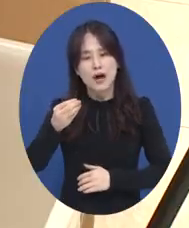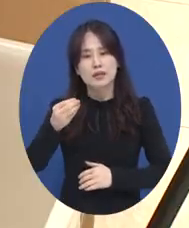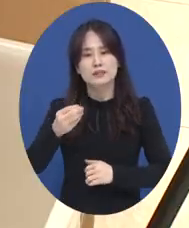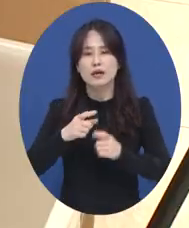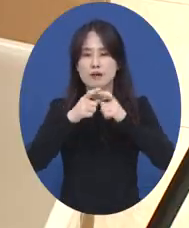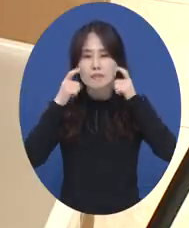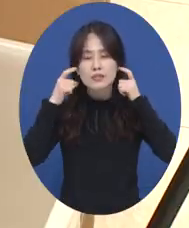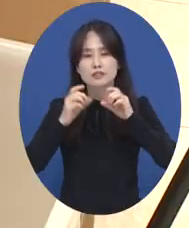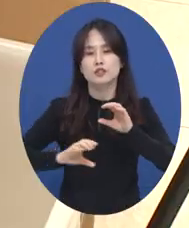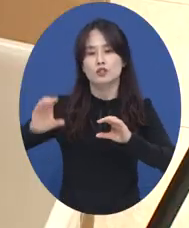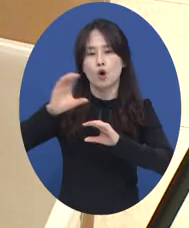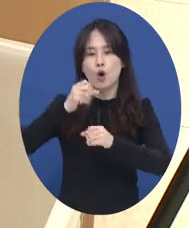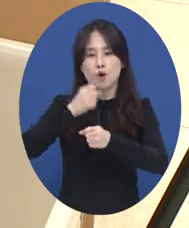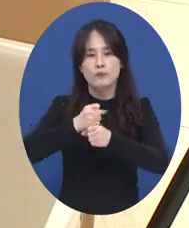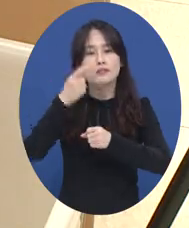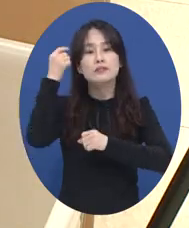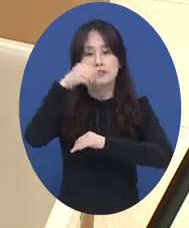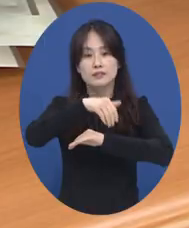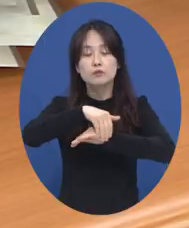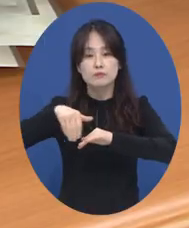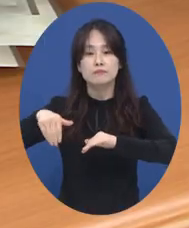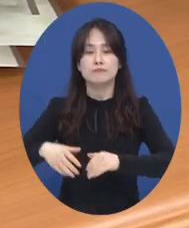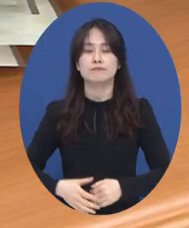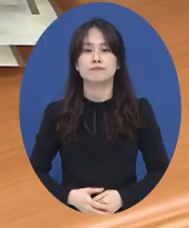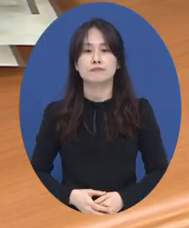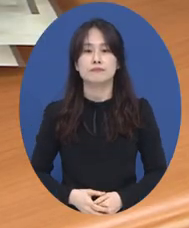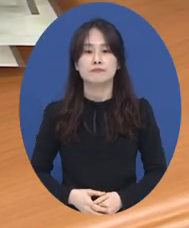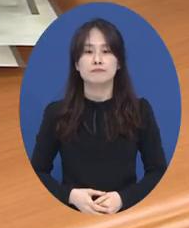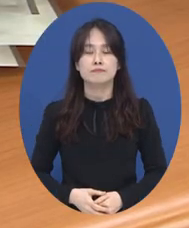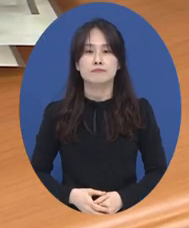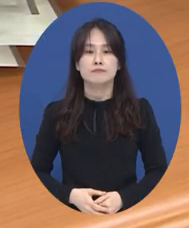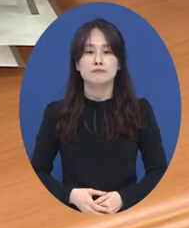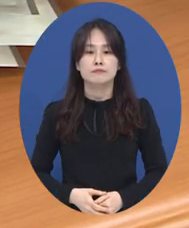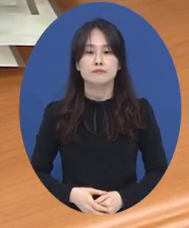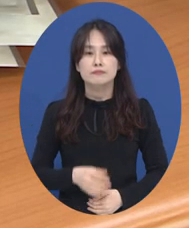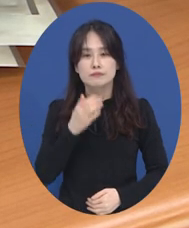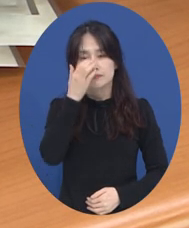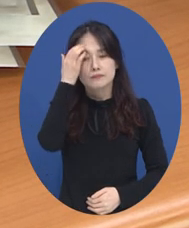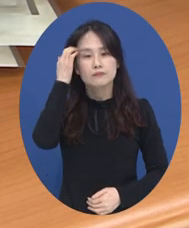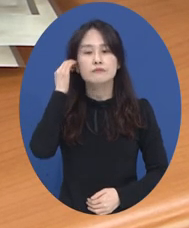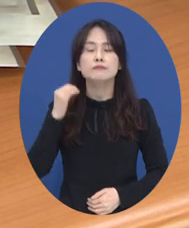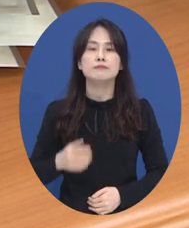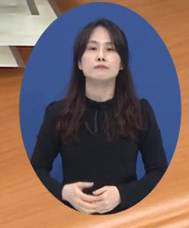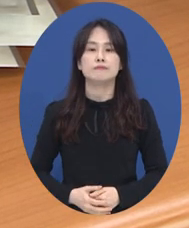마스크가 추가 생산될 것으로 보입니다. 경기지TV 김태희입니다.